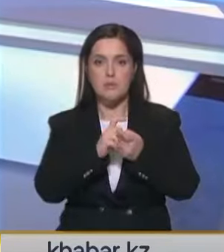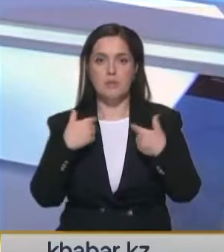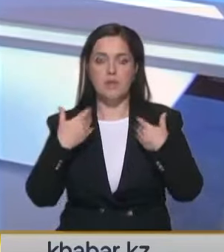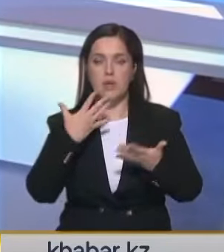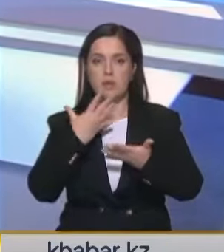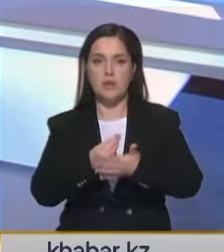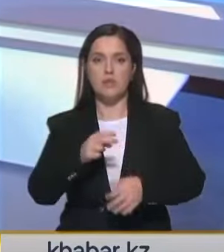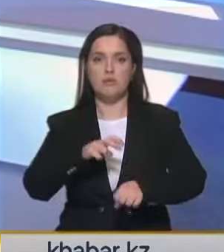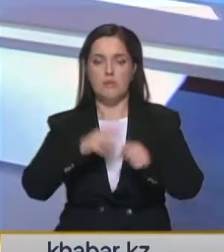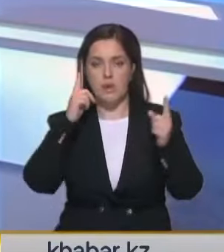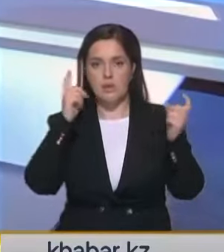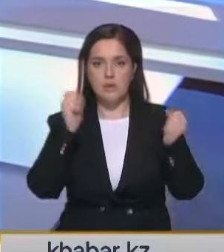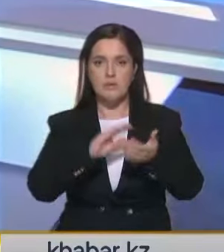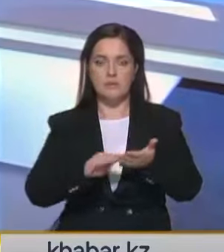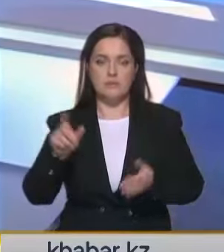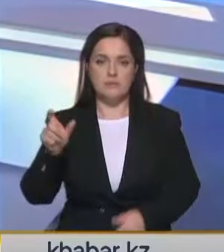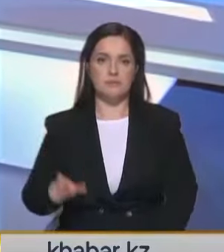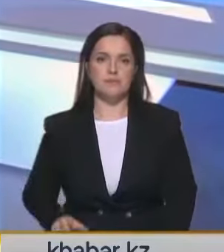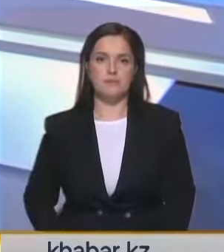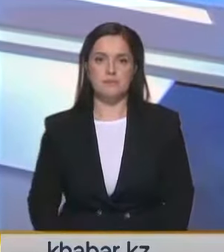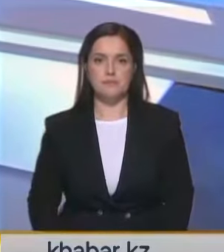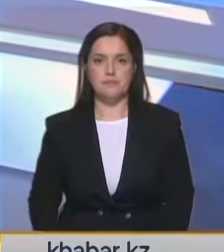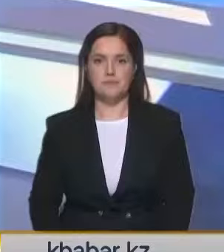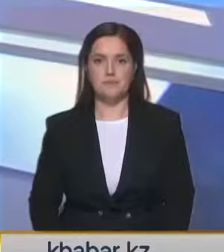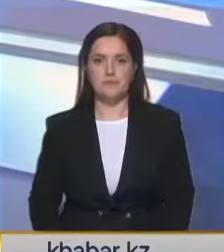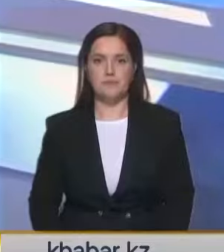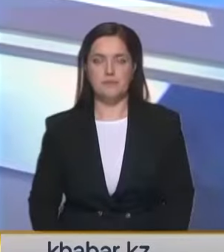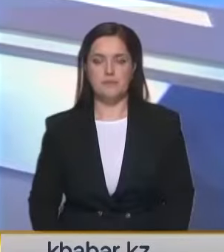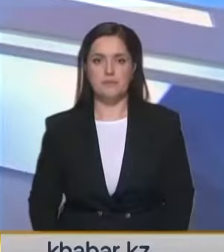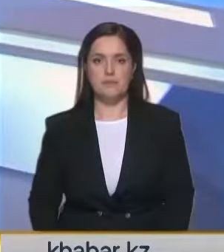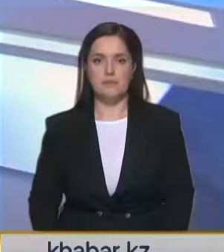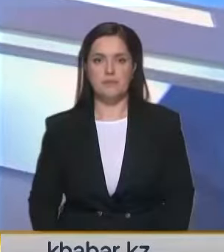болезнью предлагают отечественные медики, узнавал Ратмир Убакир.